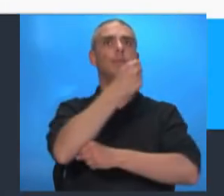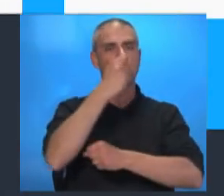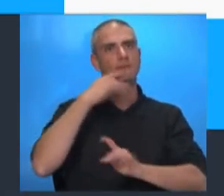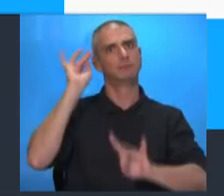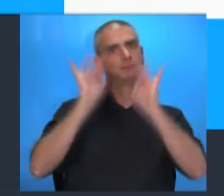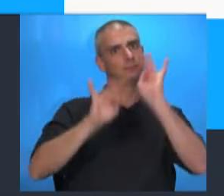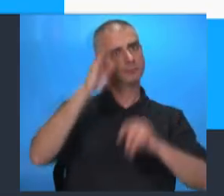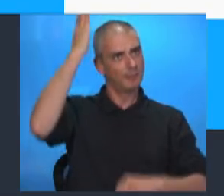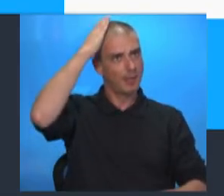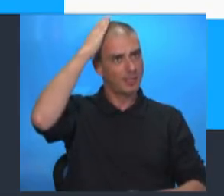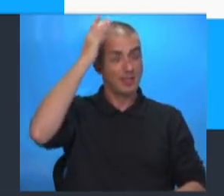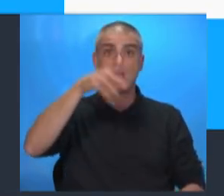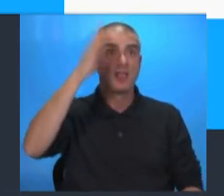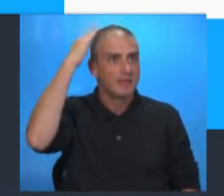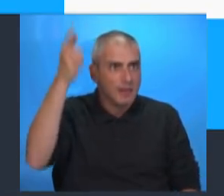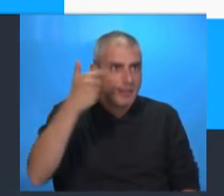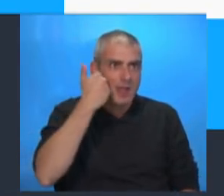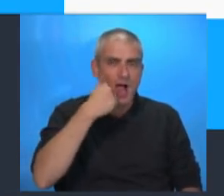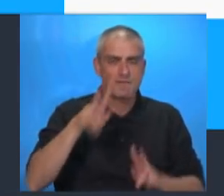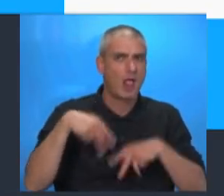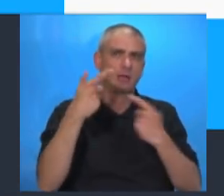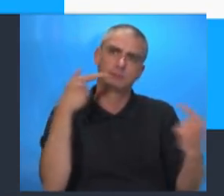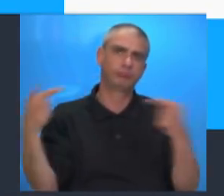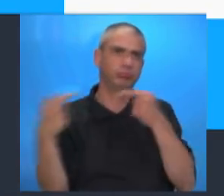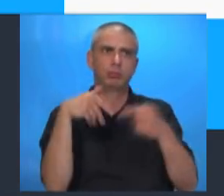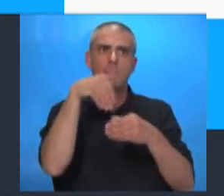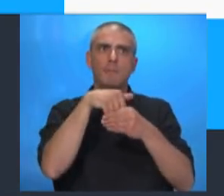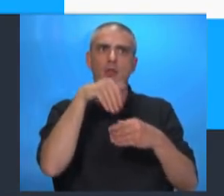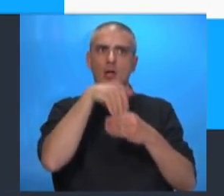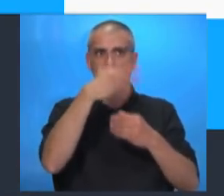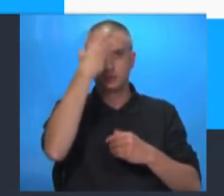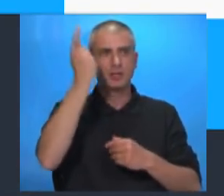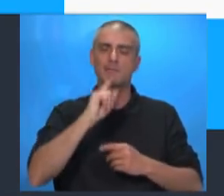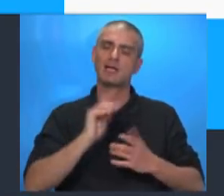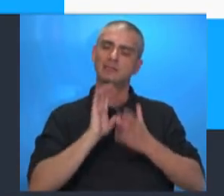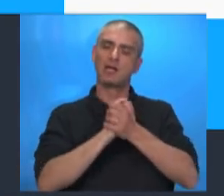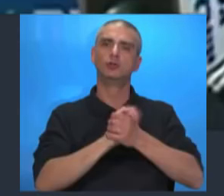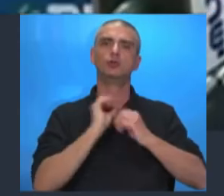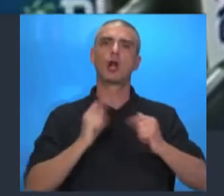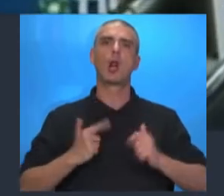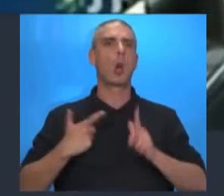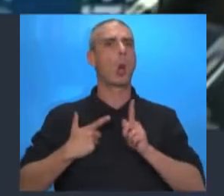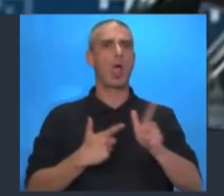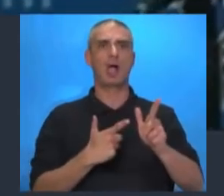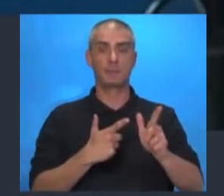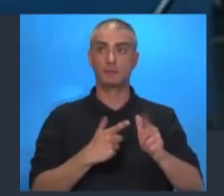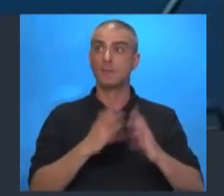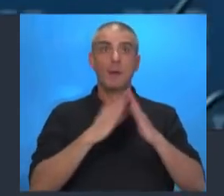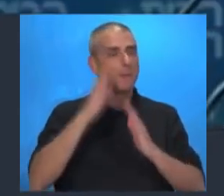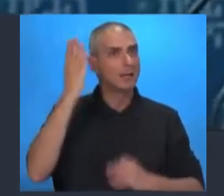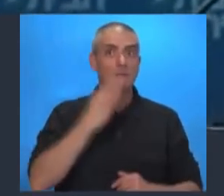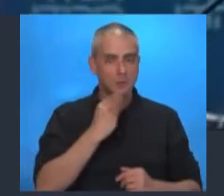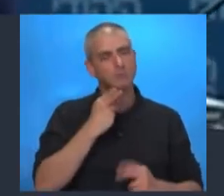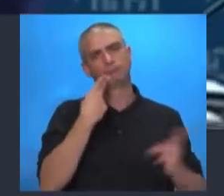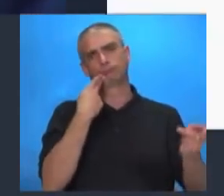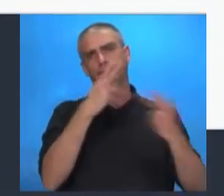את בנט. נפתלי בנט, חבל שחזרת לראות בתוך הנגמש ושכחת מהי אחוות לוחמים. בבית היהודי לא נשארו חייבים